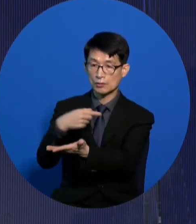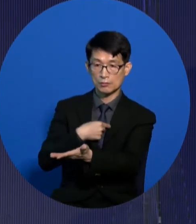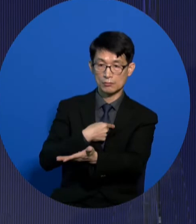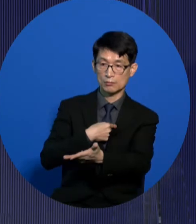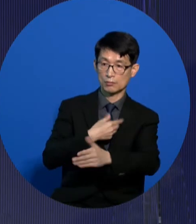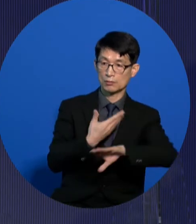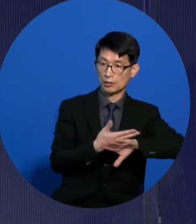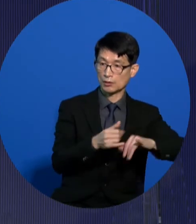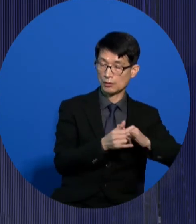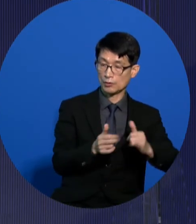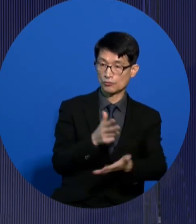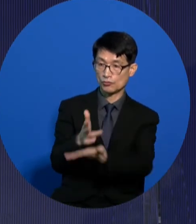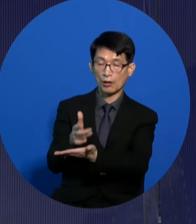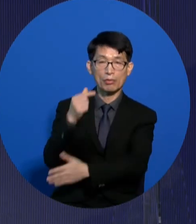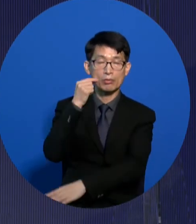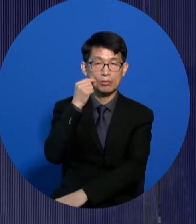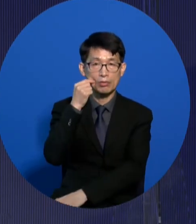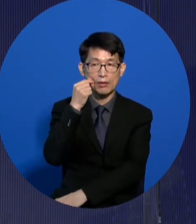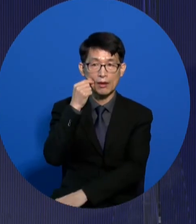생각보다는